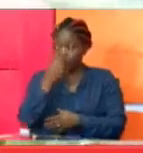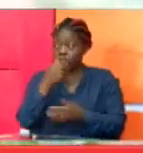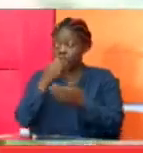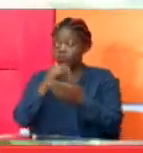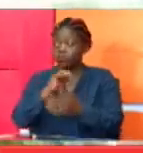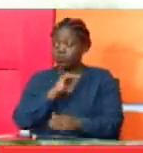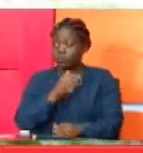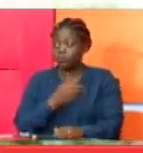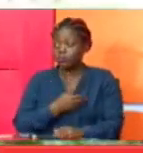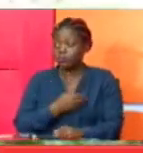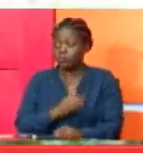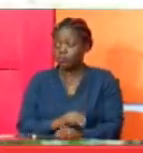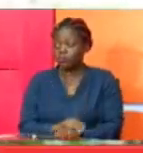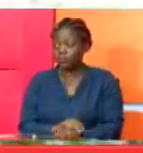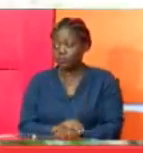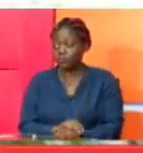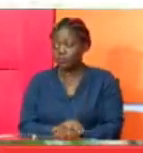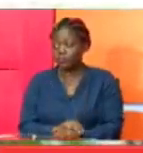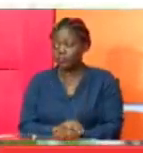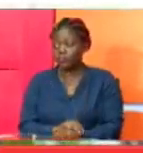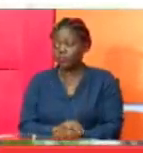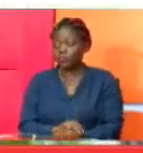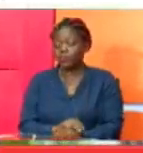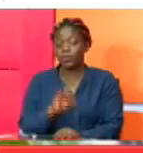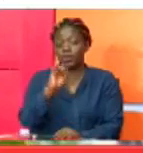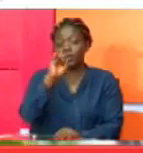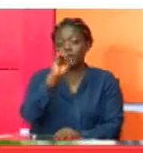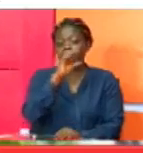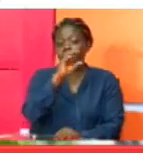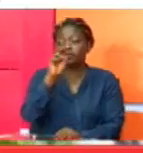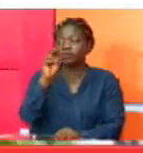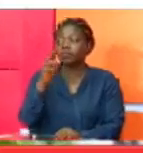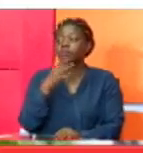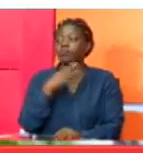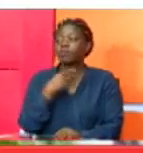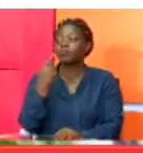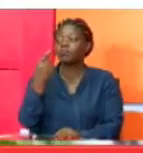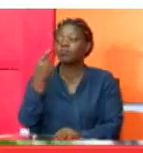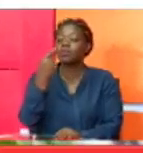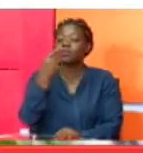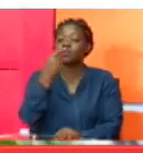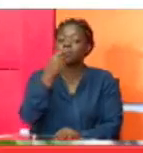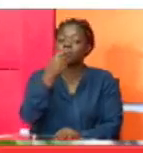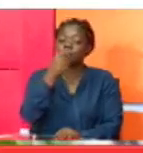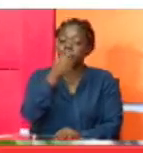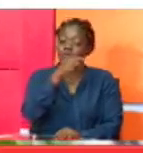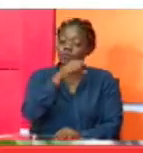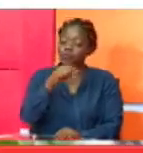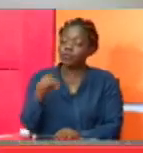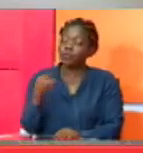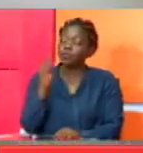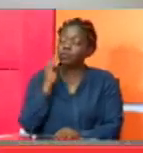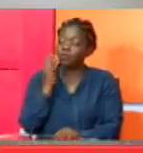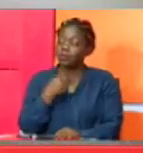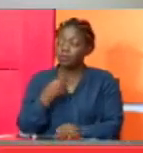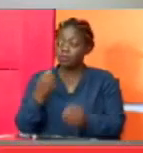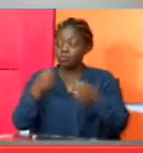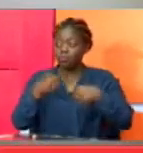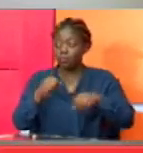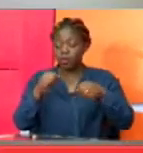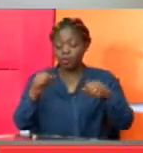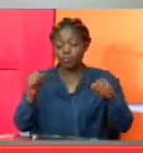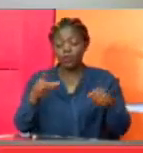mutuyambe. Omwana alimu IC batugambe baagala kakadde kamulu wiiki kyokka tetulina sente nvuga booda tulina sente. Ronald